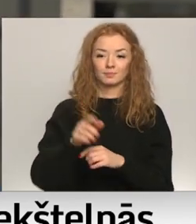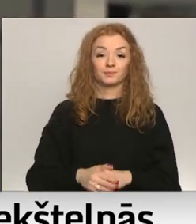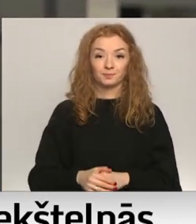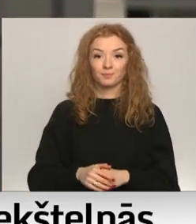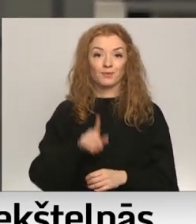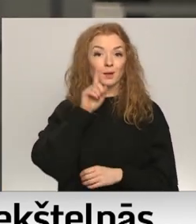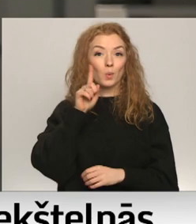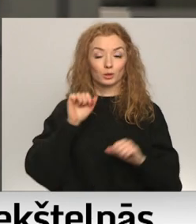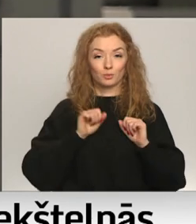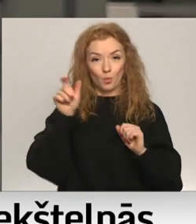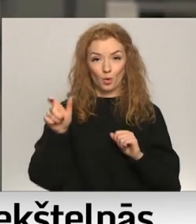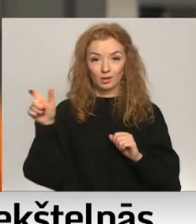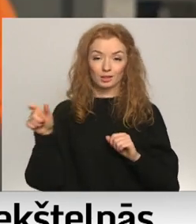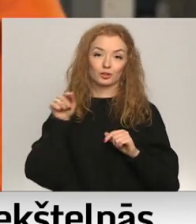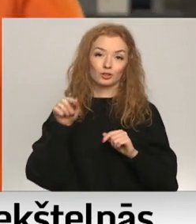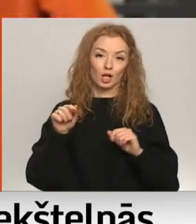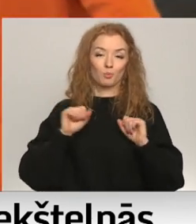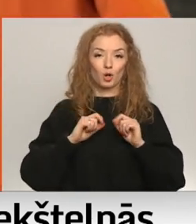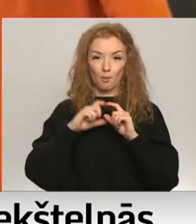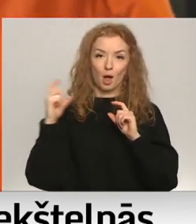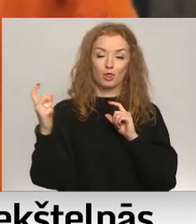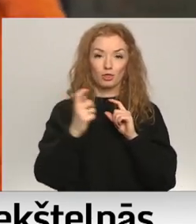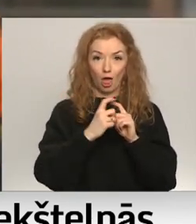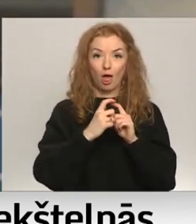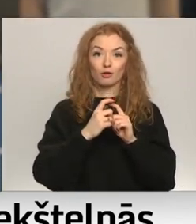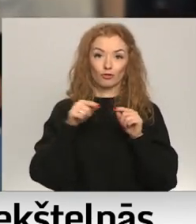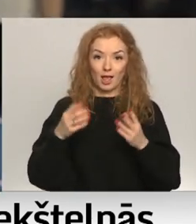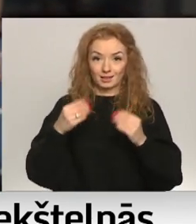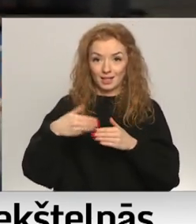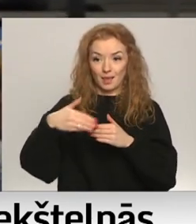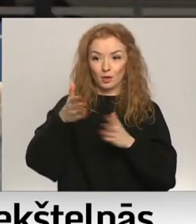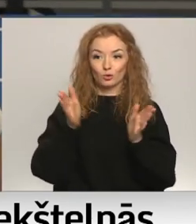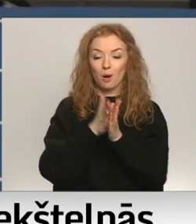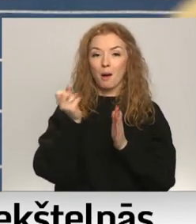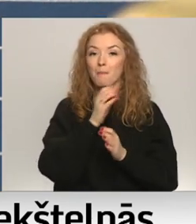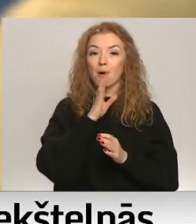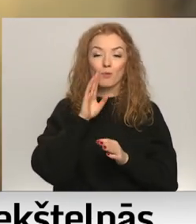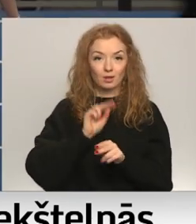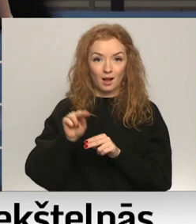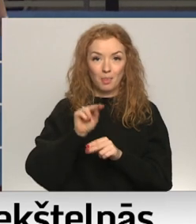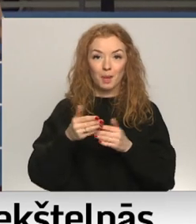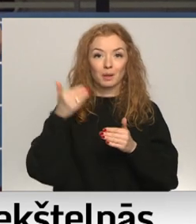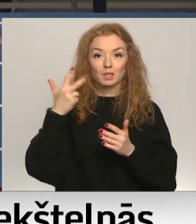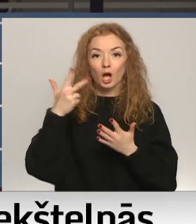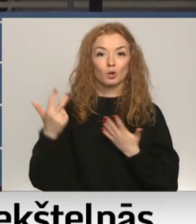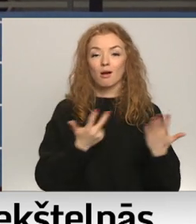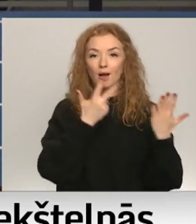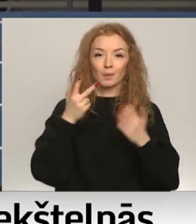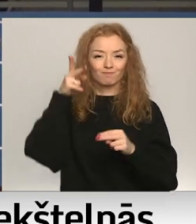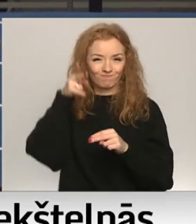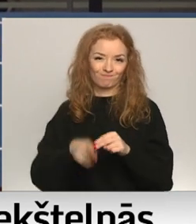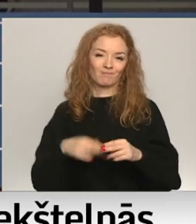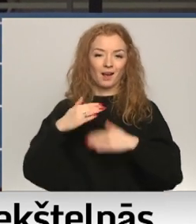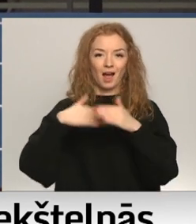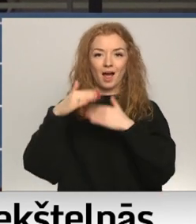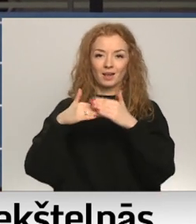Jauno sportistus Jāņa Daliņa vieglatlētikas manēžā šajās dienās kopā ar mammu trenē pirms 8 gadiem karjeru noslēgušais